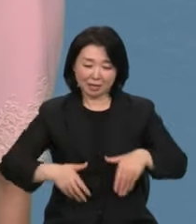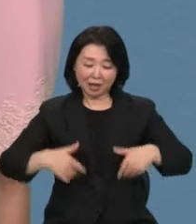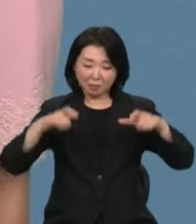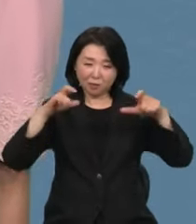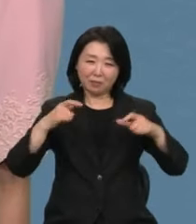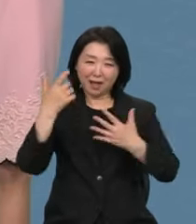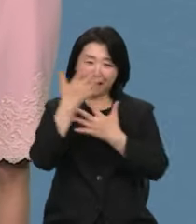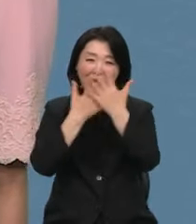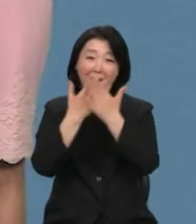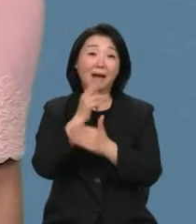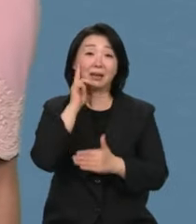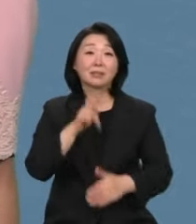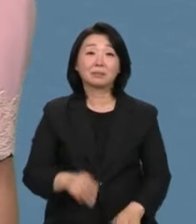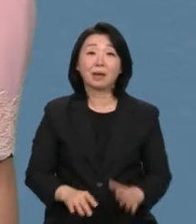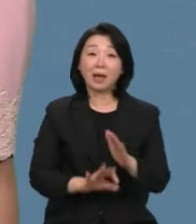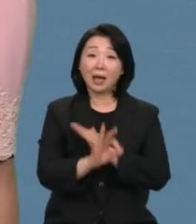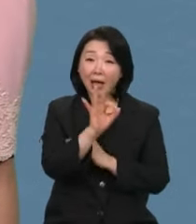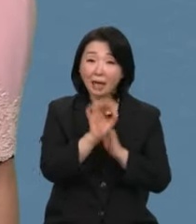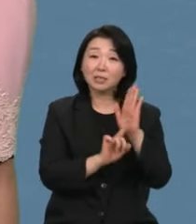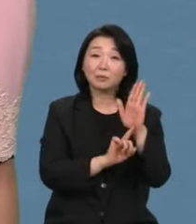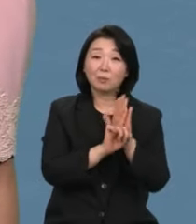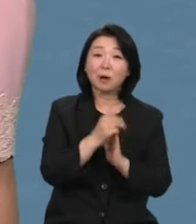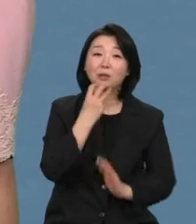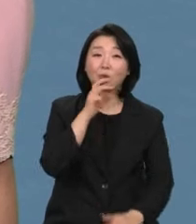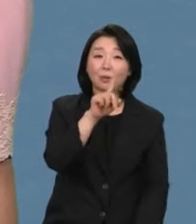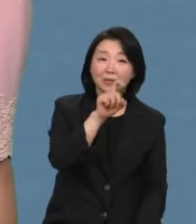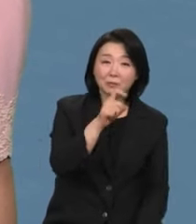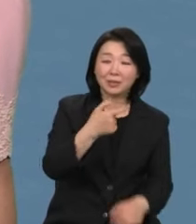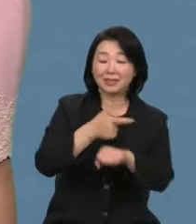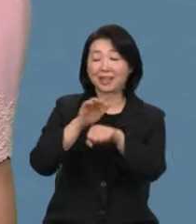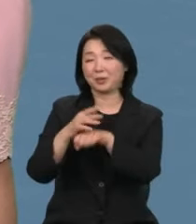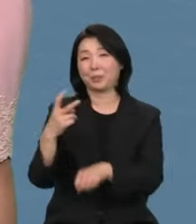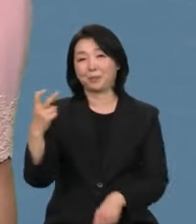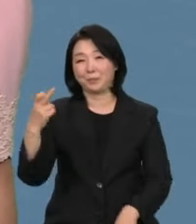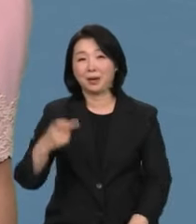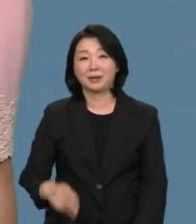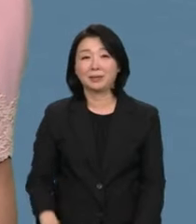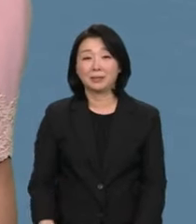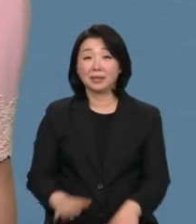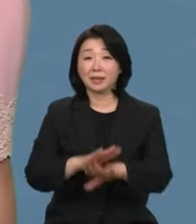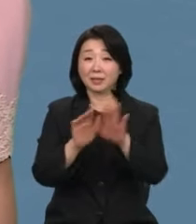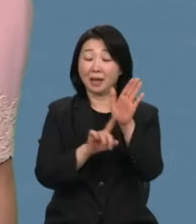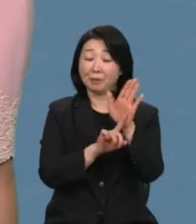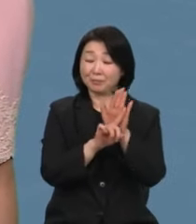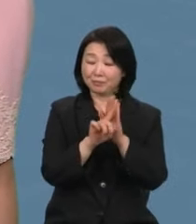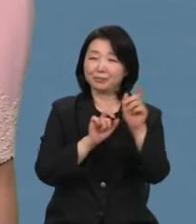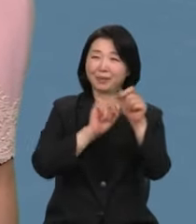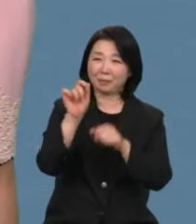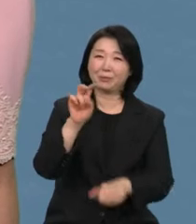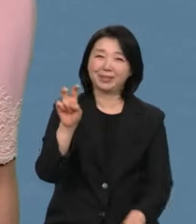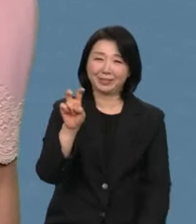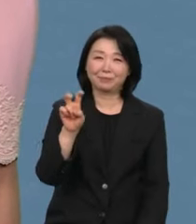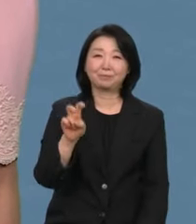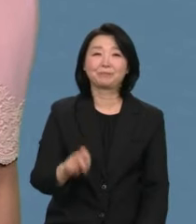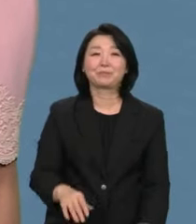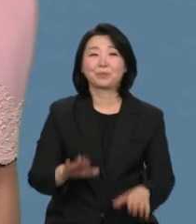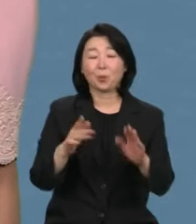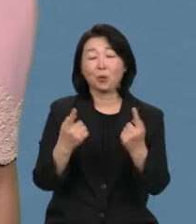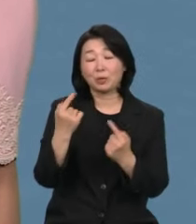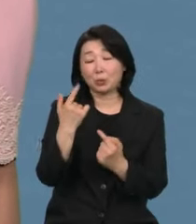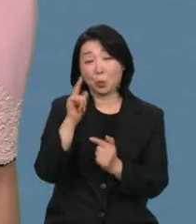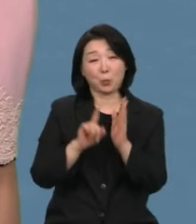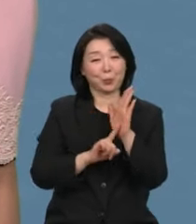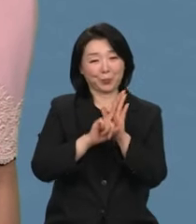끼겠습니다. 아침 기온은 서울 11도, 대전 12도로 시작하겠고요. 낮 기온은 대부분 20도 안팎을 보이며 오늘보다